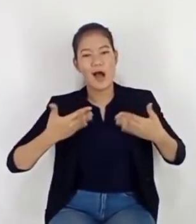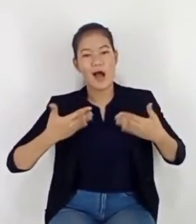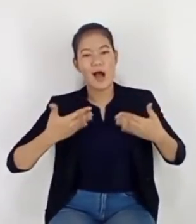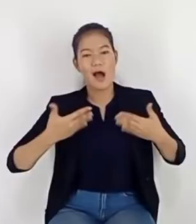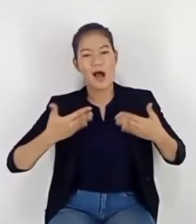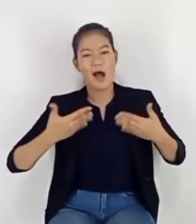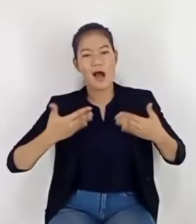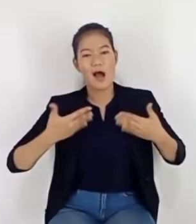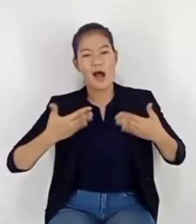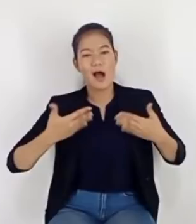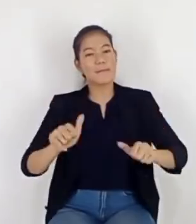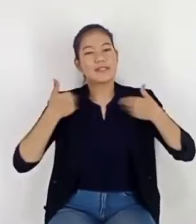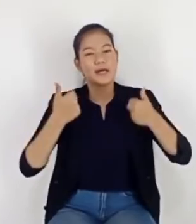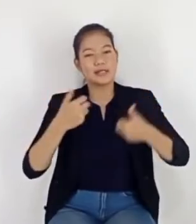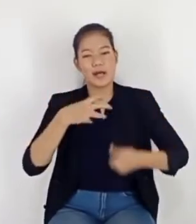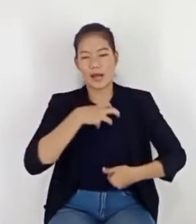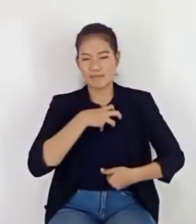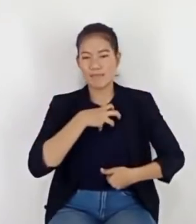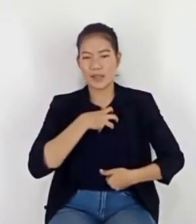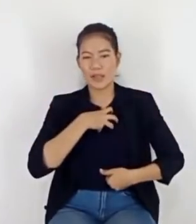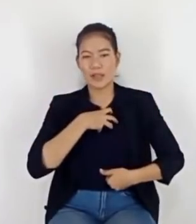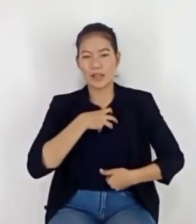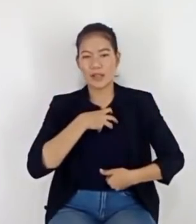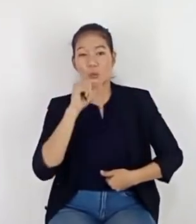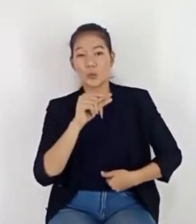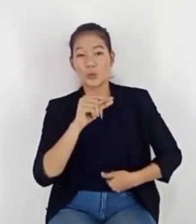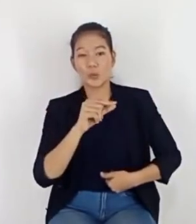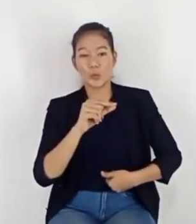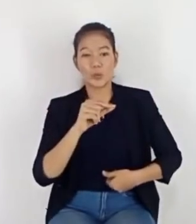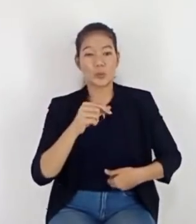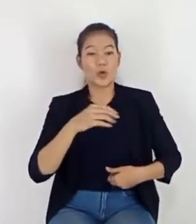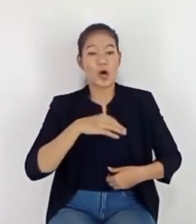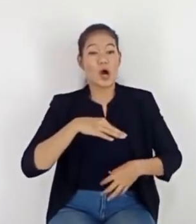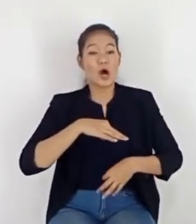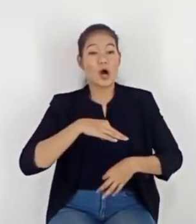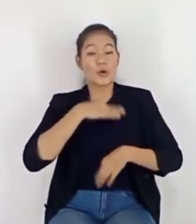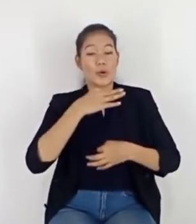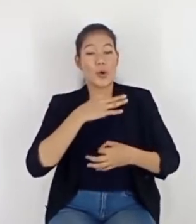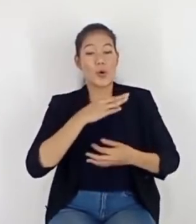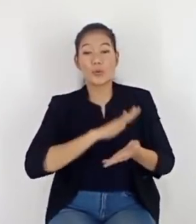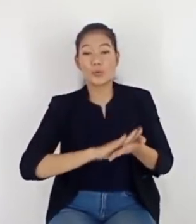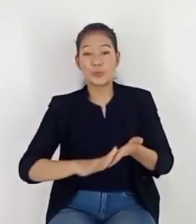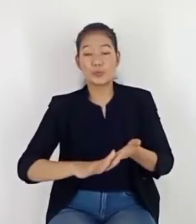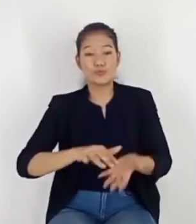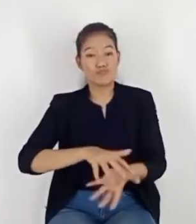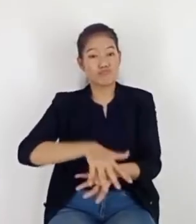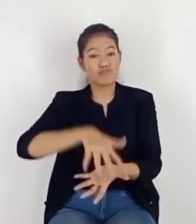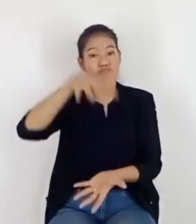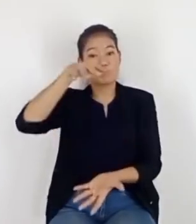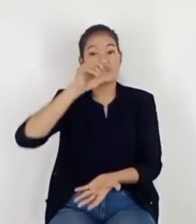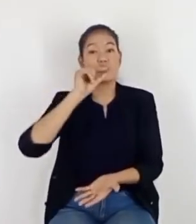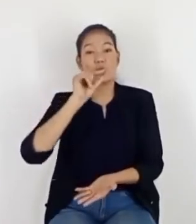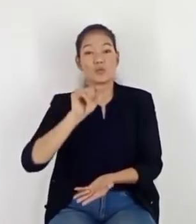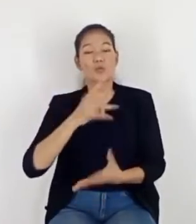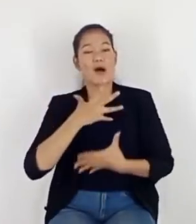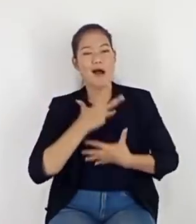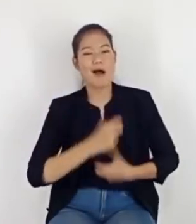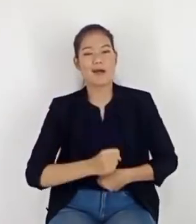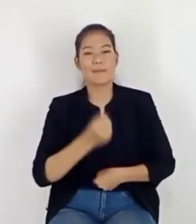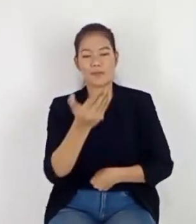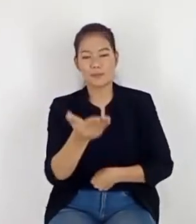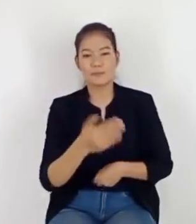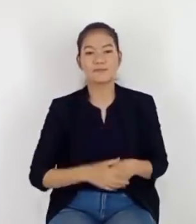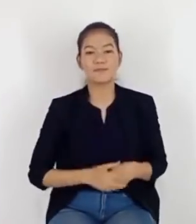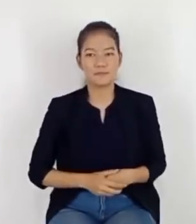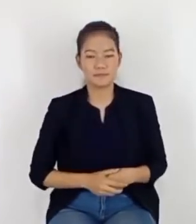damai sejahtera dalam iman kamu, supaya oleh kekuatan Roh Kudus kamu berlimpah-limpah dalam pengharapan.